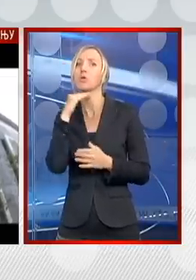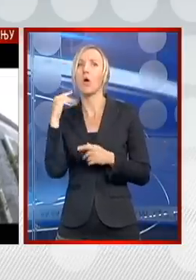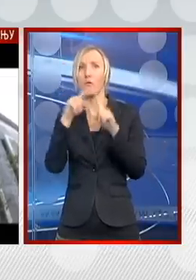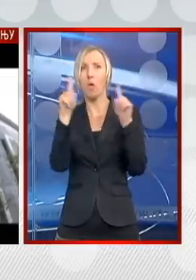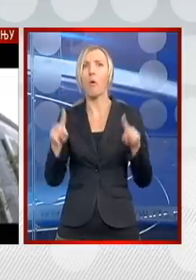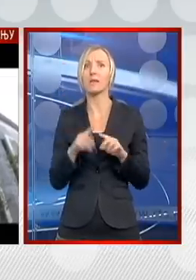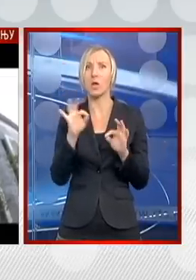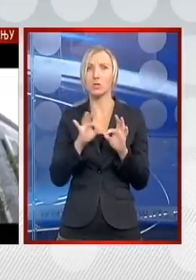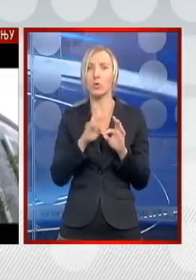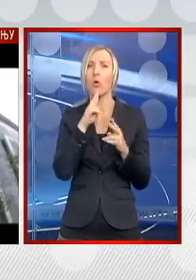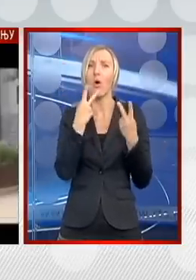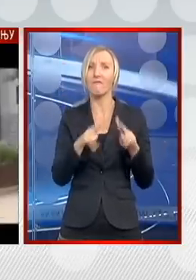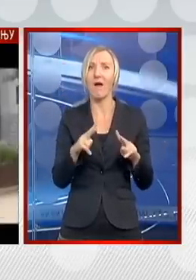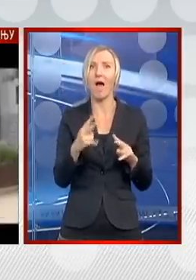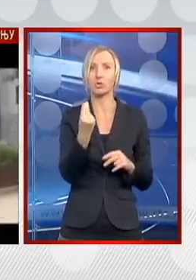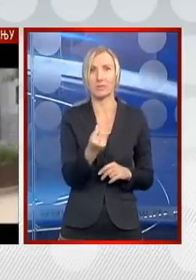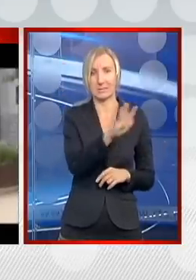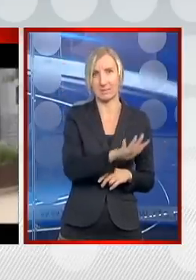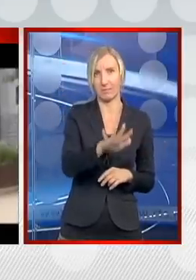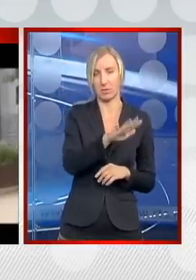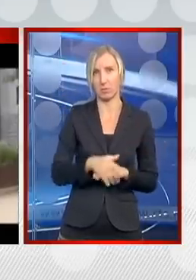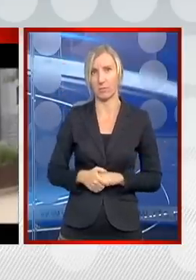polisa osiguranja koja važi za Srbiju.